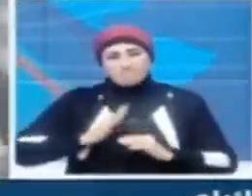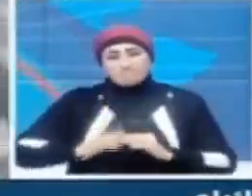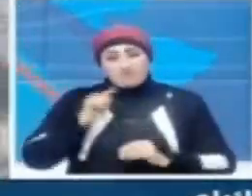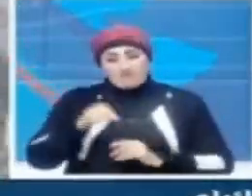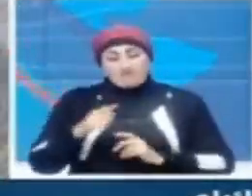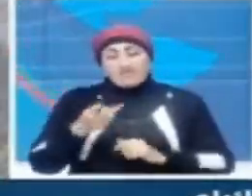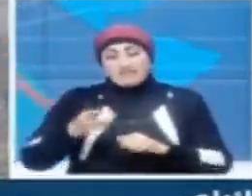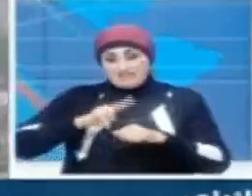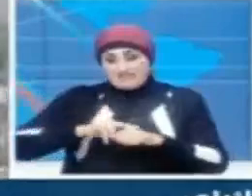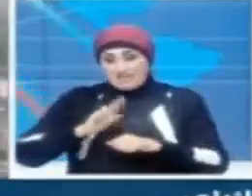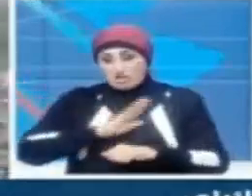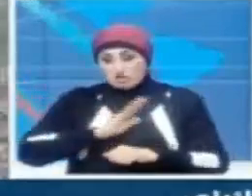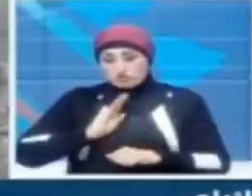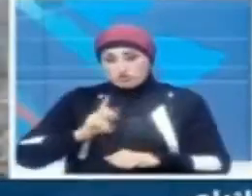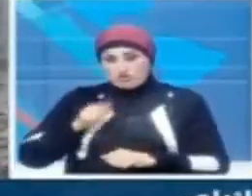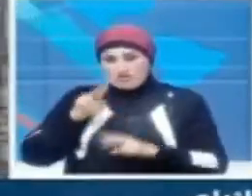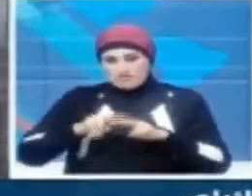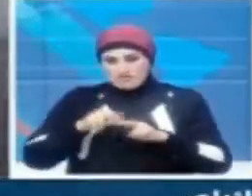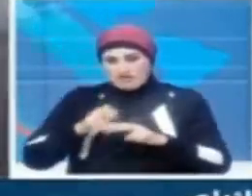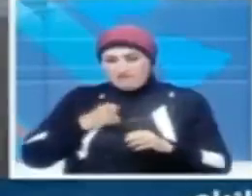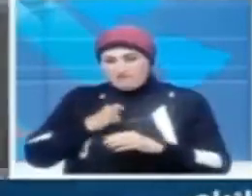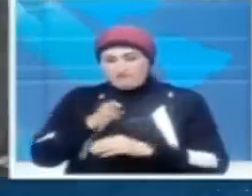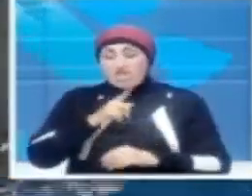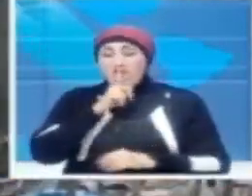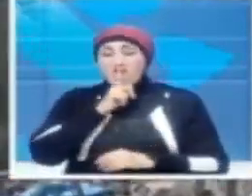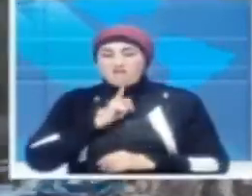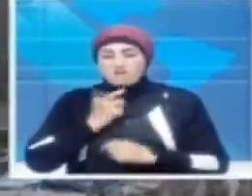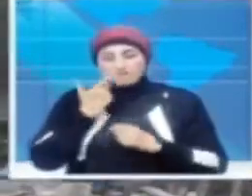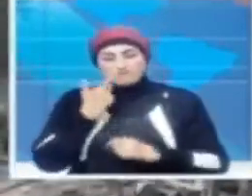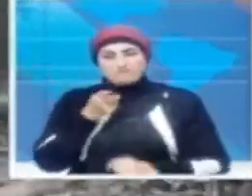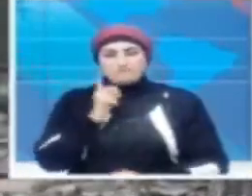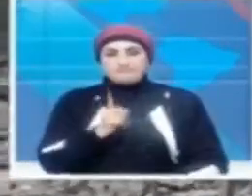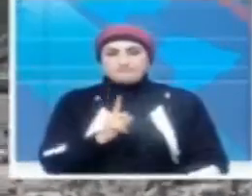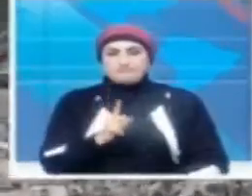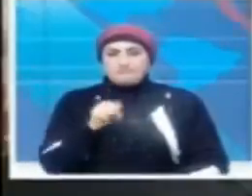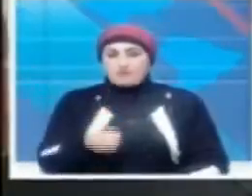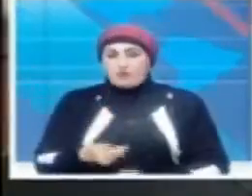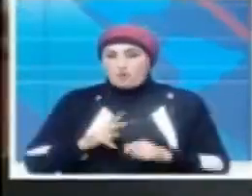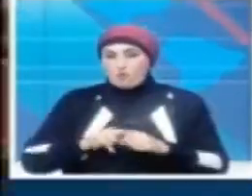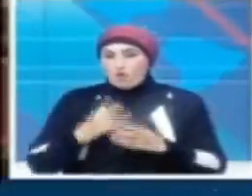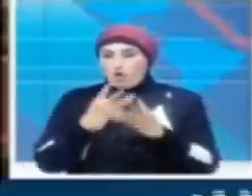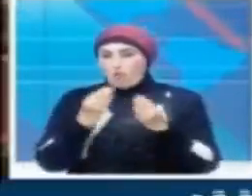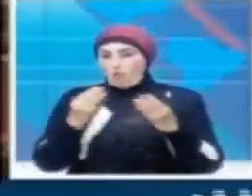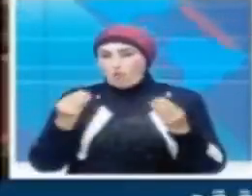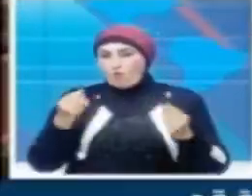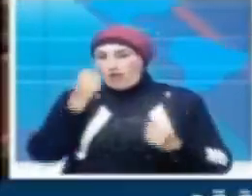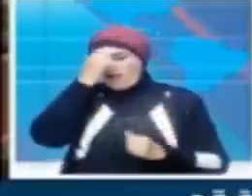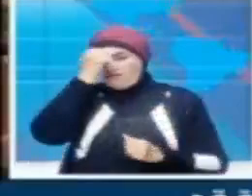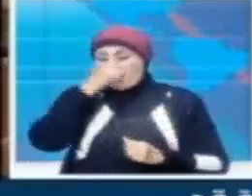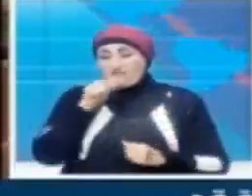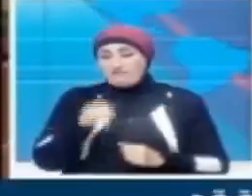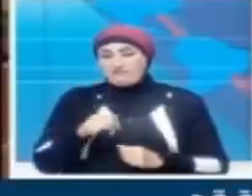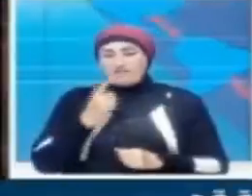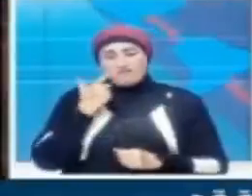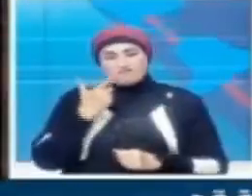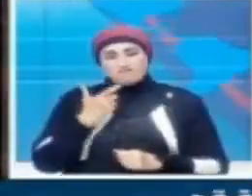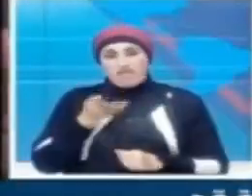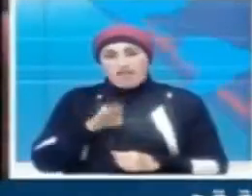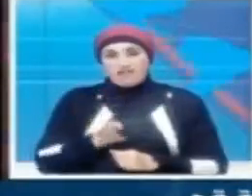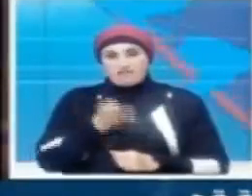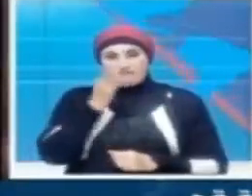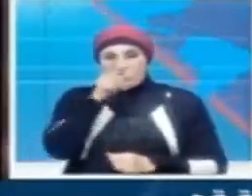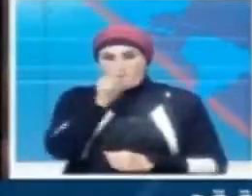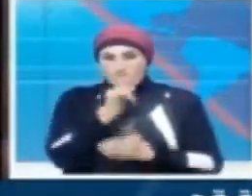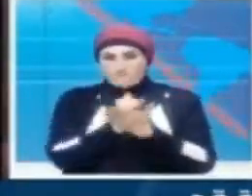عملية عسكرية إسرائيلية في رفح، مؤكدة أنها قد تخلف عشرات الآلاف من الشهداء والجرحى، وحملت